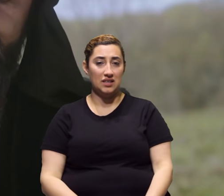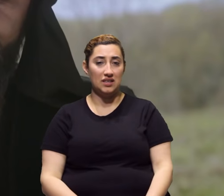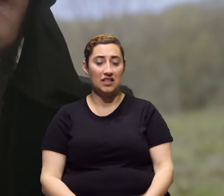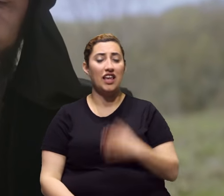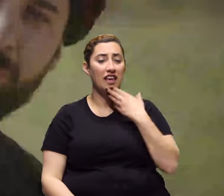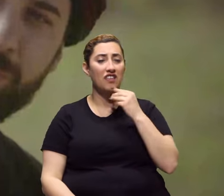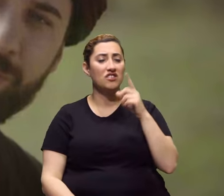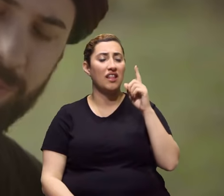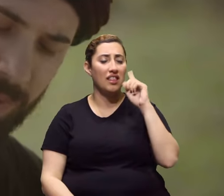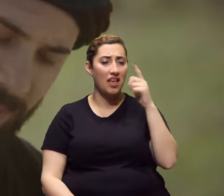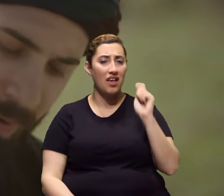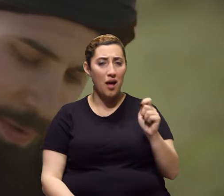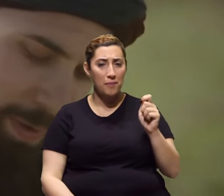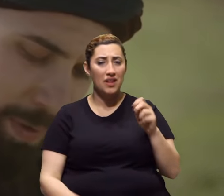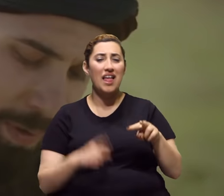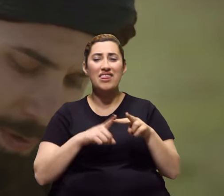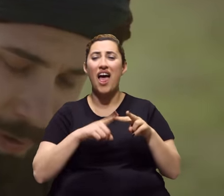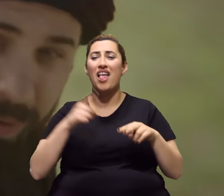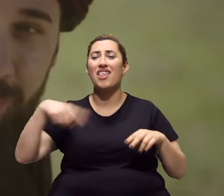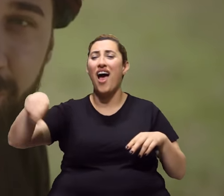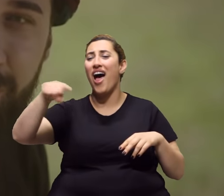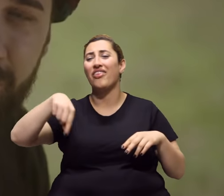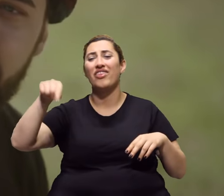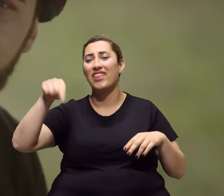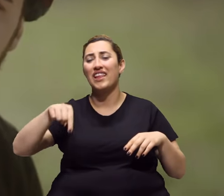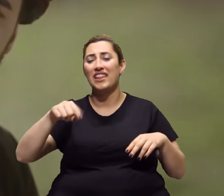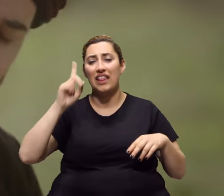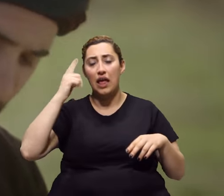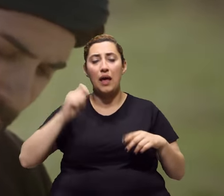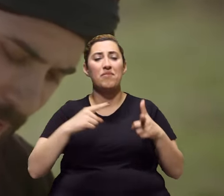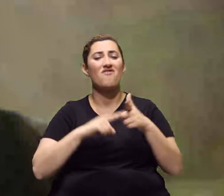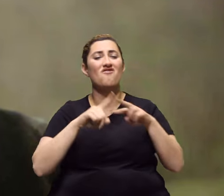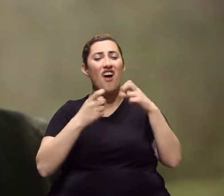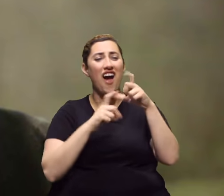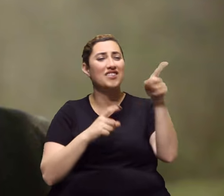yarattı, Nallı Hanlı'yı da, Farsi'yi de,